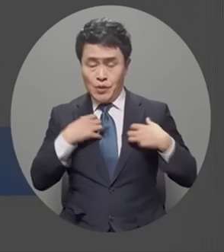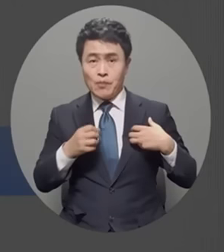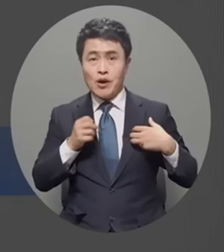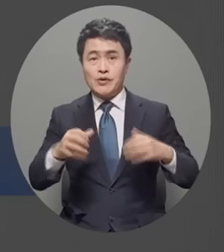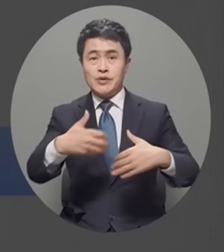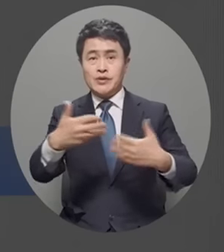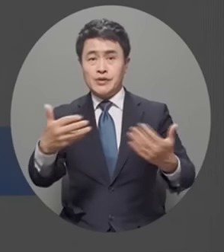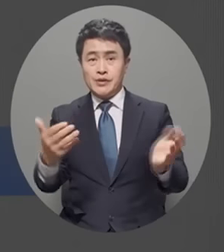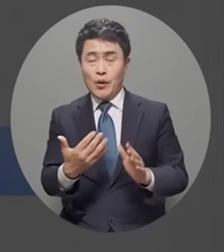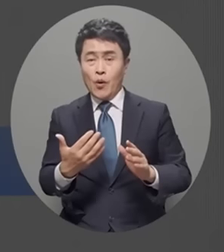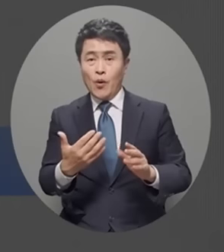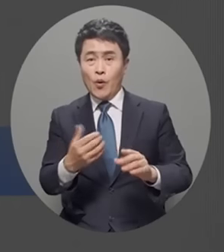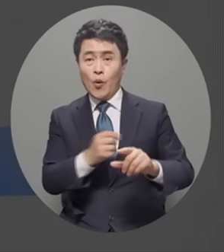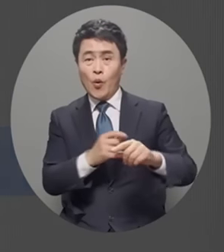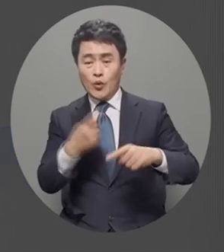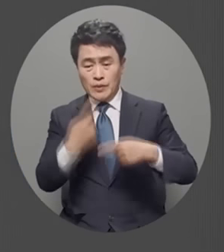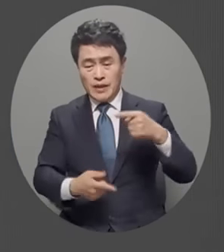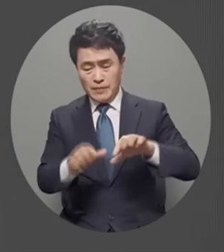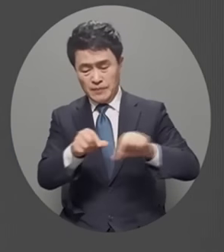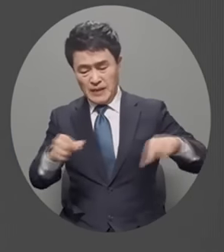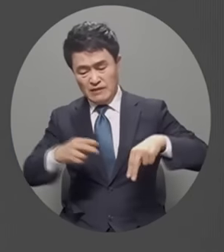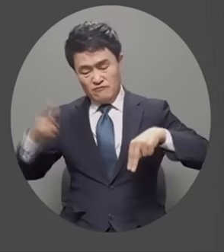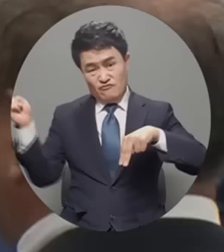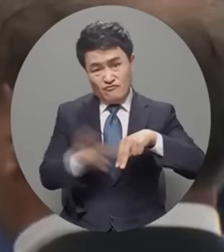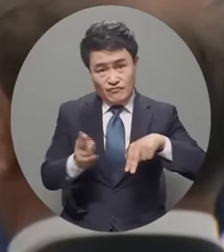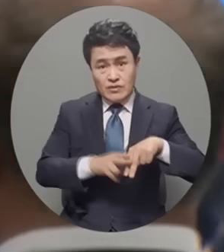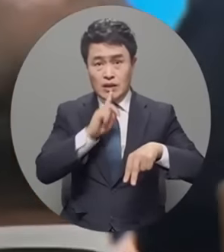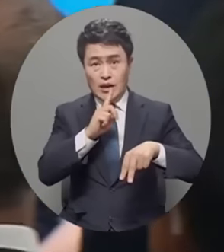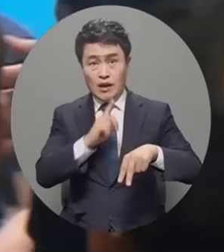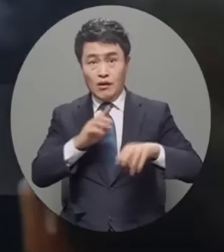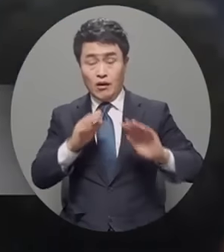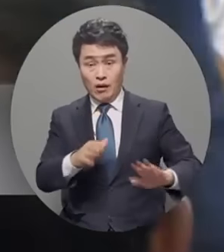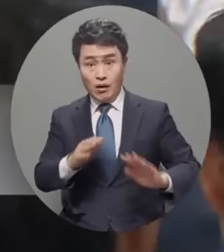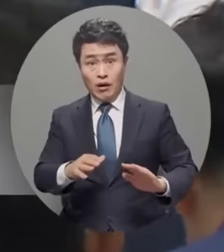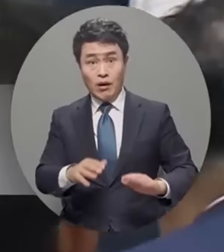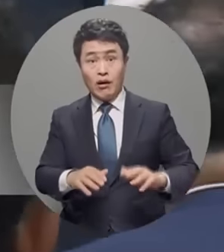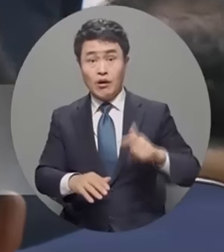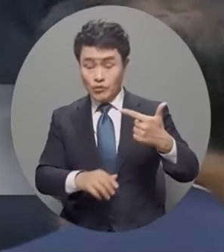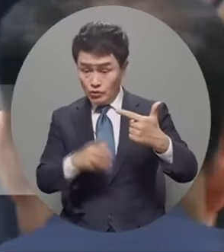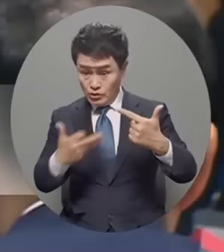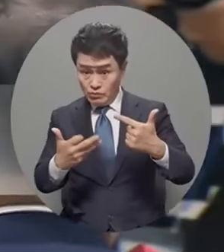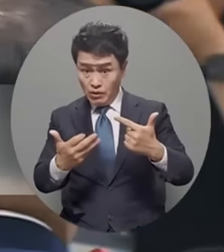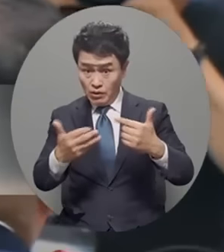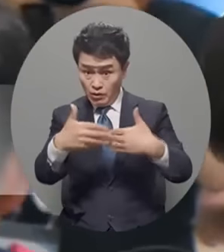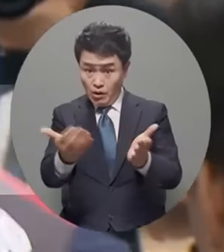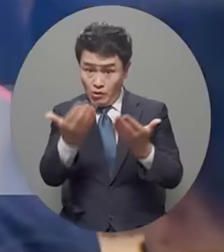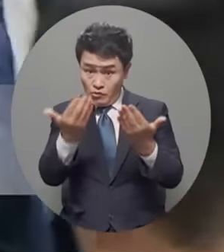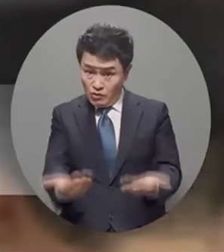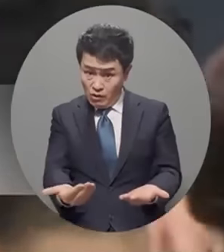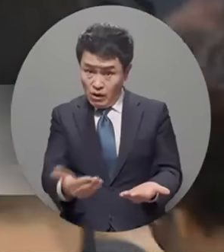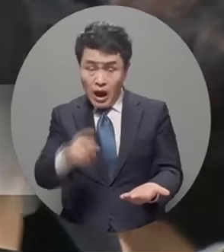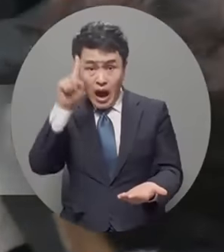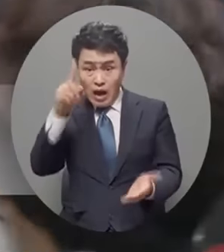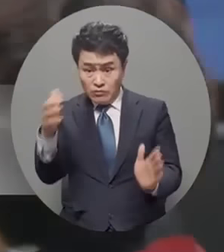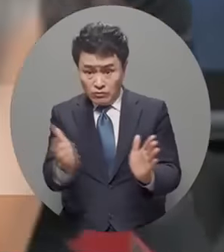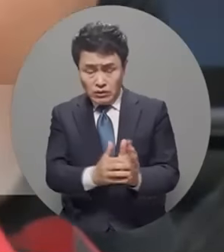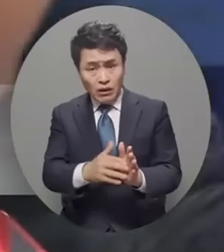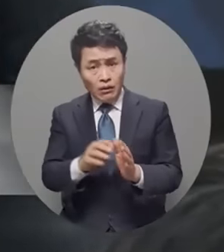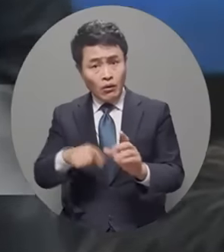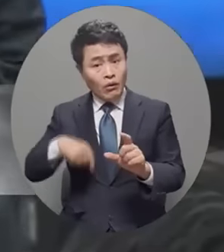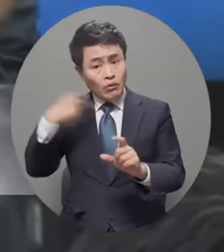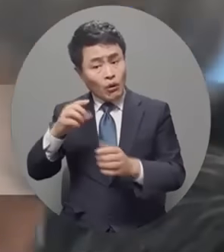여당의 회초리를 들고 그러면서 휴진이 18일 하루로 끝날지 아니면 더 이어질지는